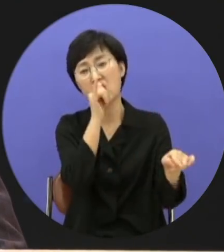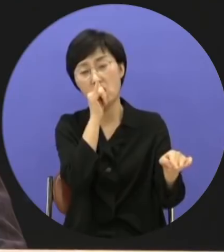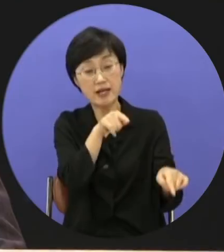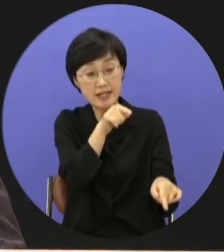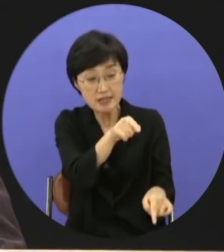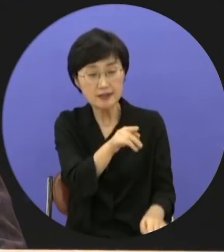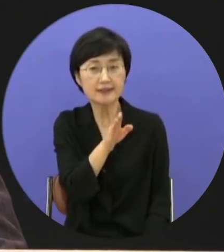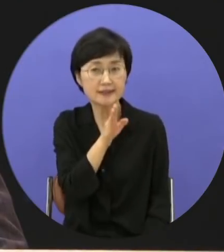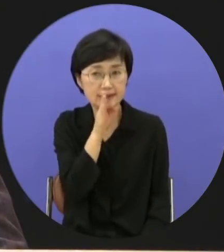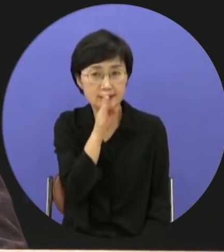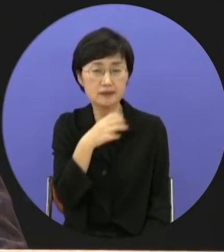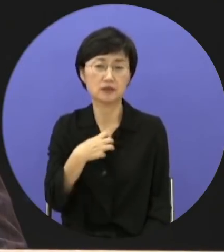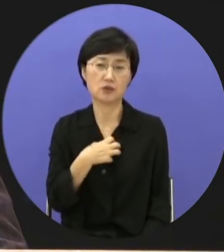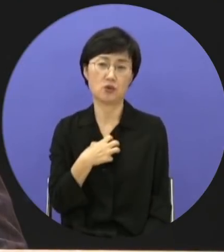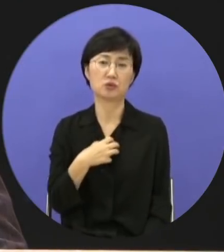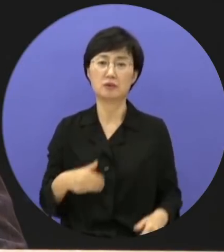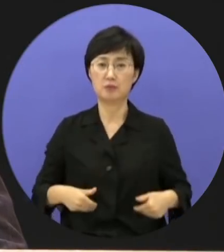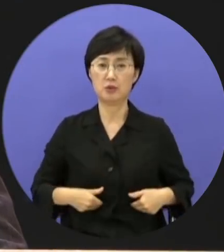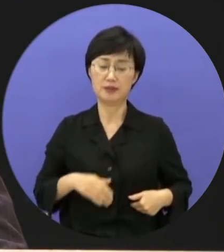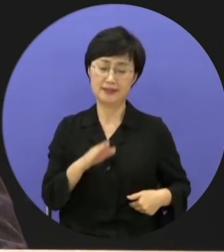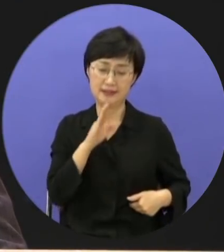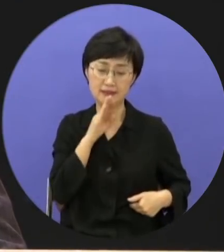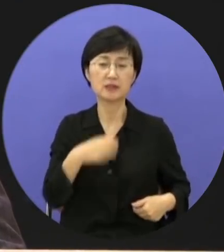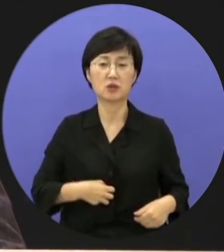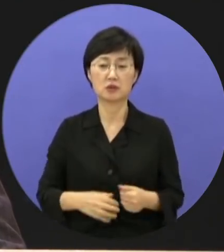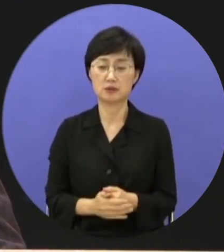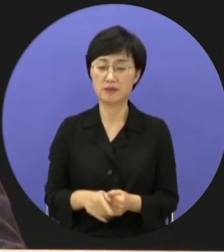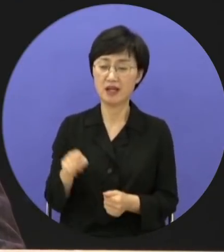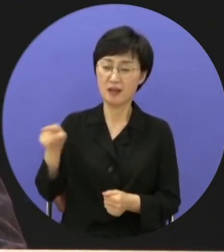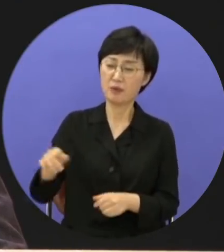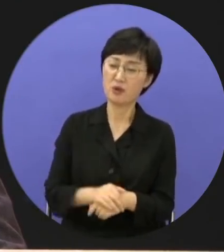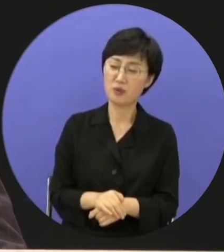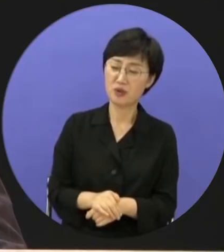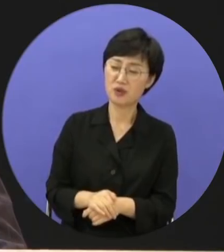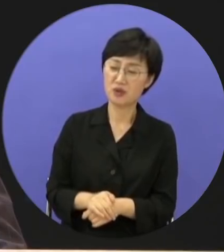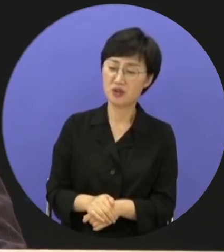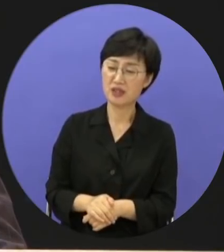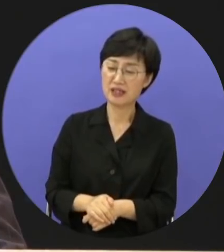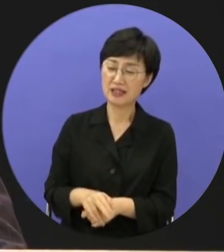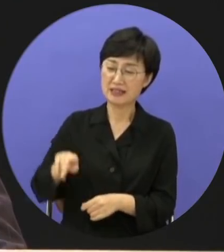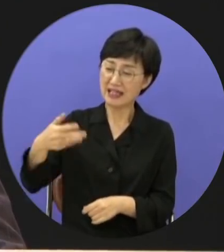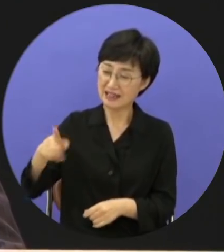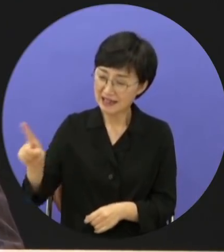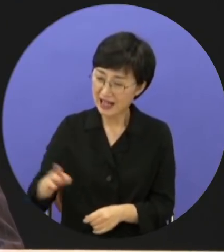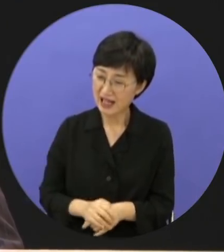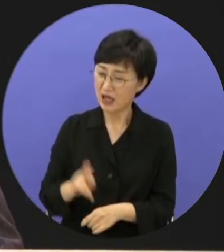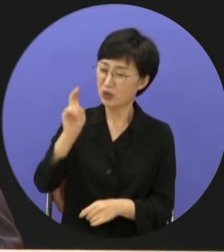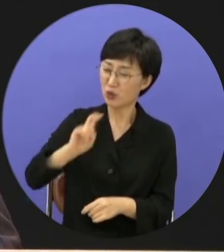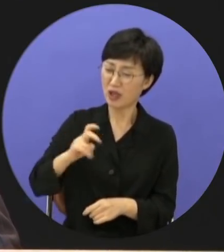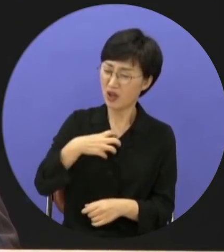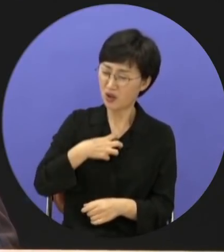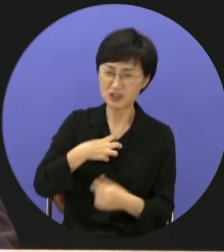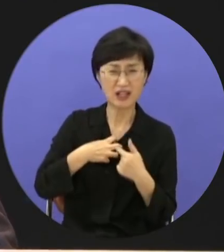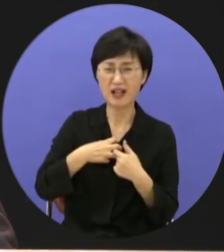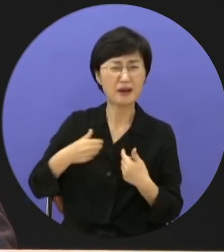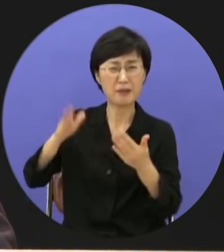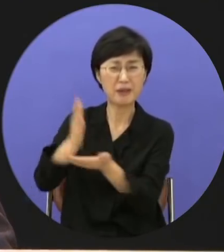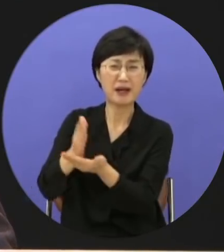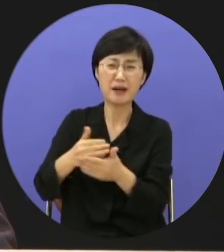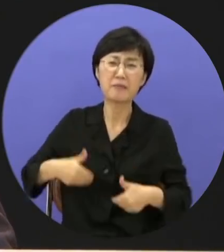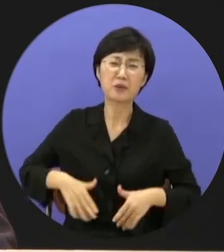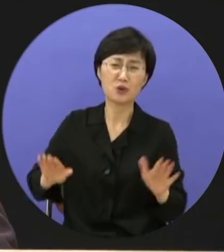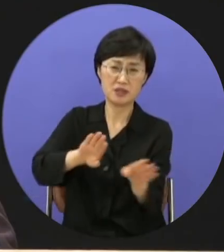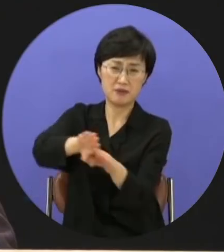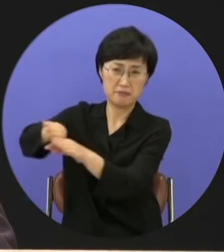돼요. That is our genuine concern. 쓸데없는 걱정하지 말고 진짜 걱정하셔야 돼요. Don't worry about needless things. You must worry about the true and